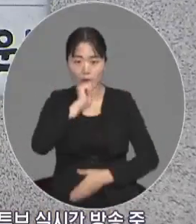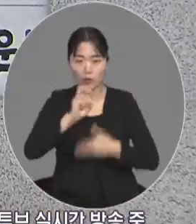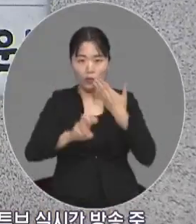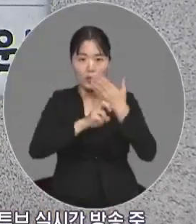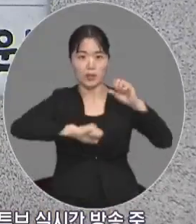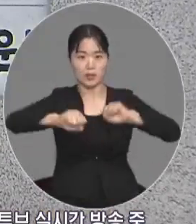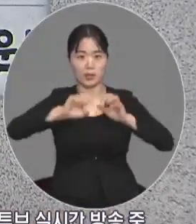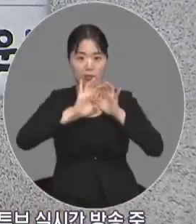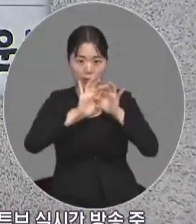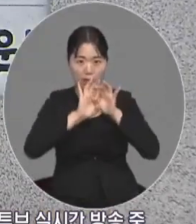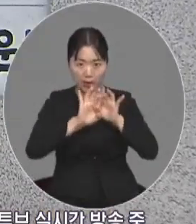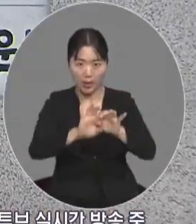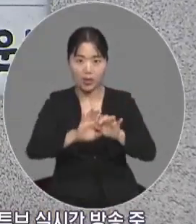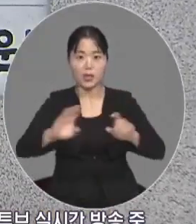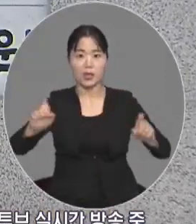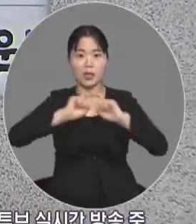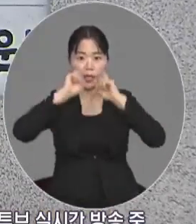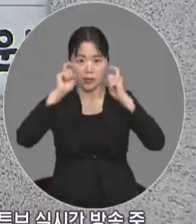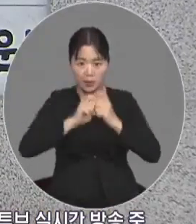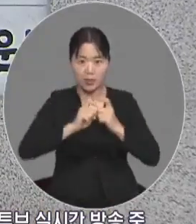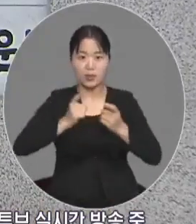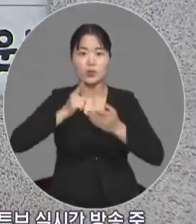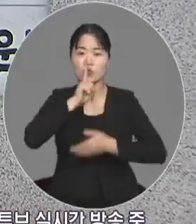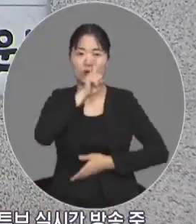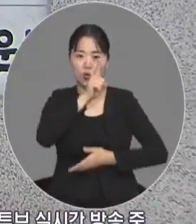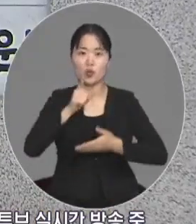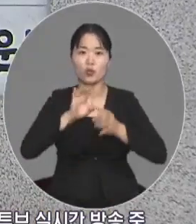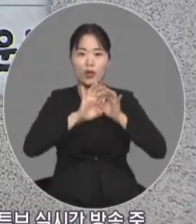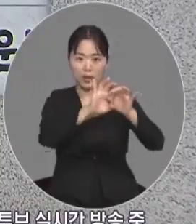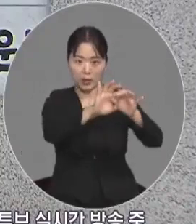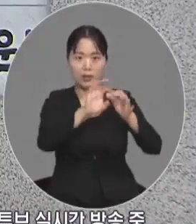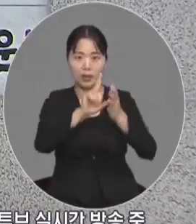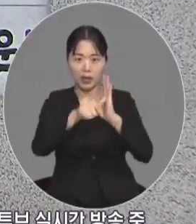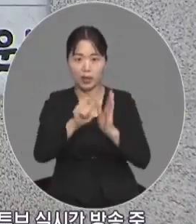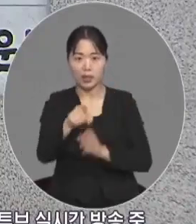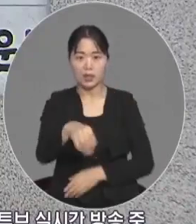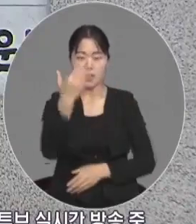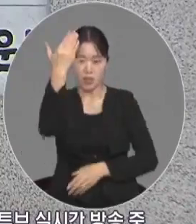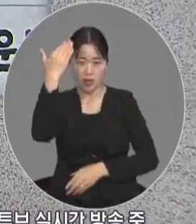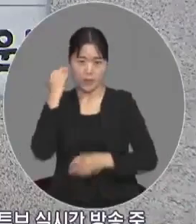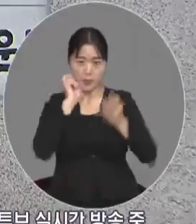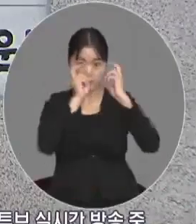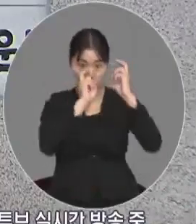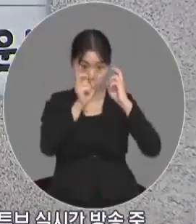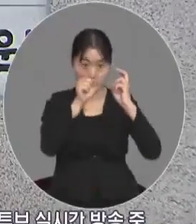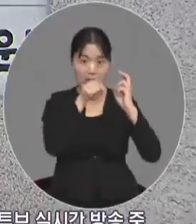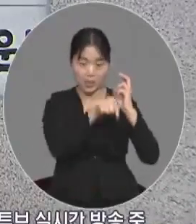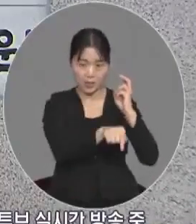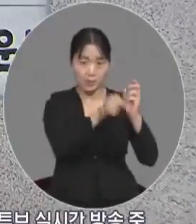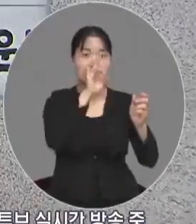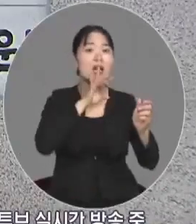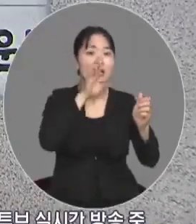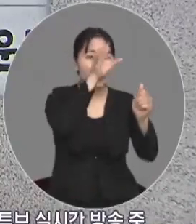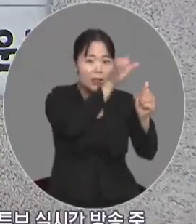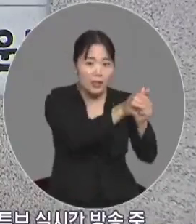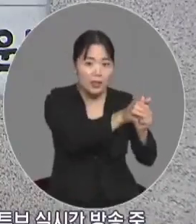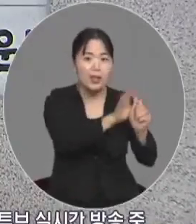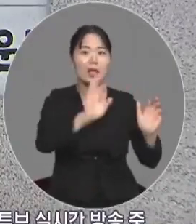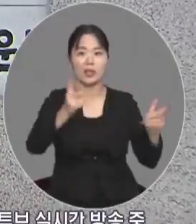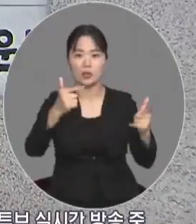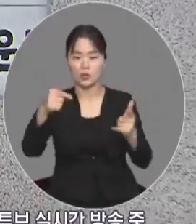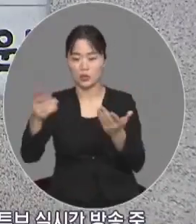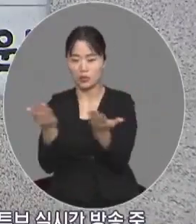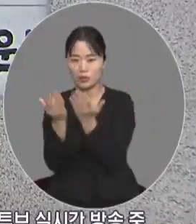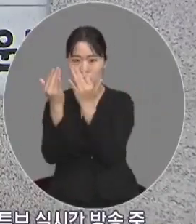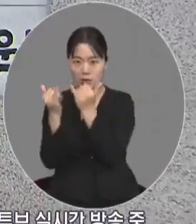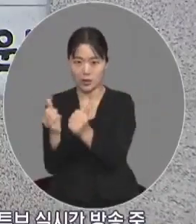불법행위와 관련된 민사소송에서 업체에 대해서만 손배 책임을 인정한 판례에서 벗어나서 말단 직원에게도